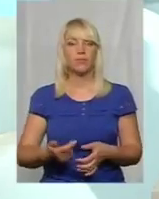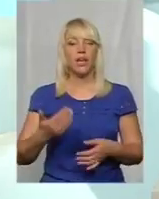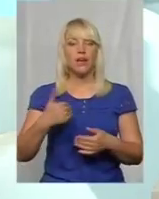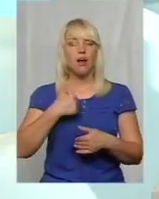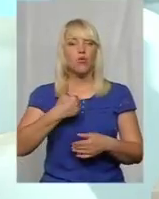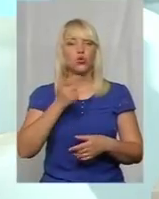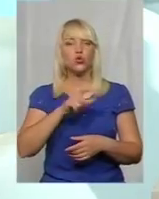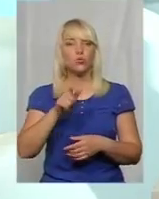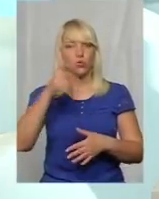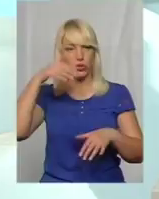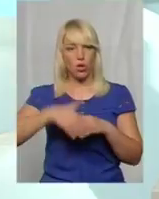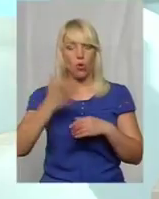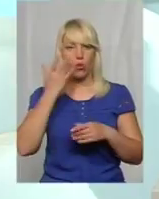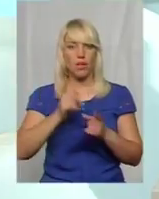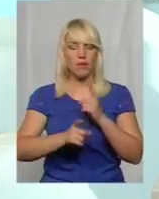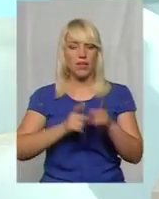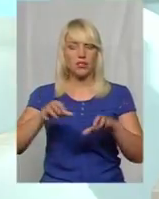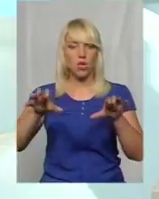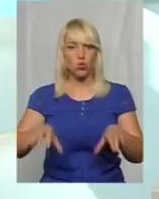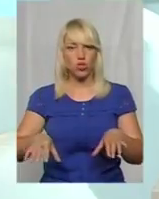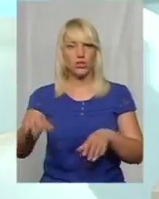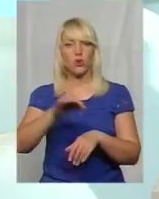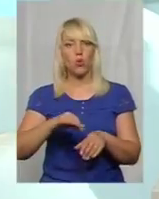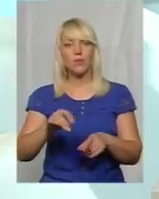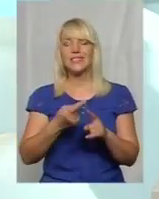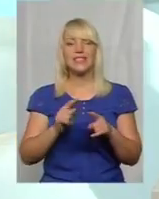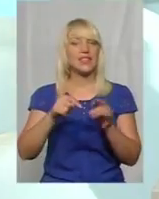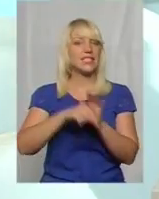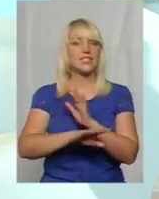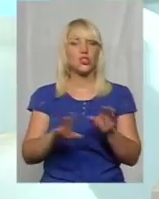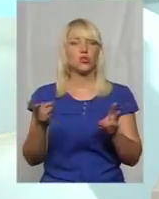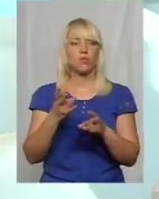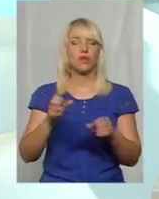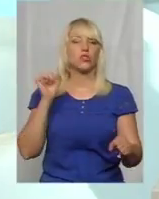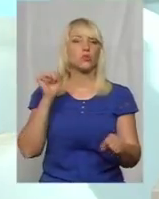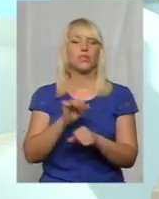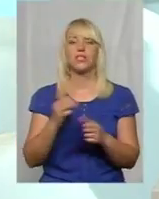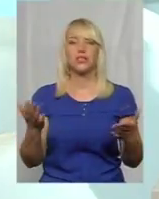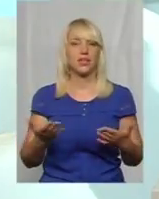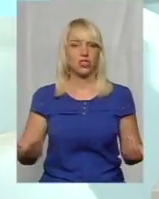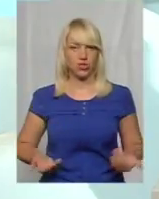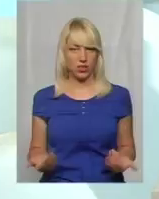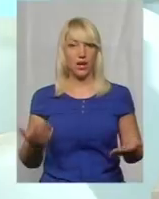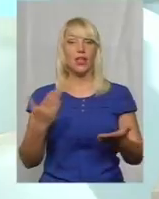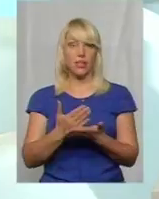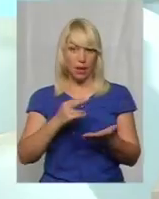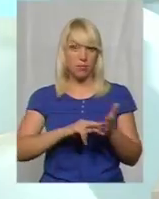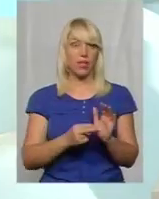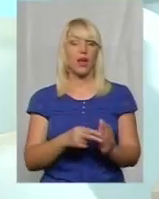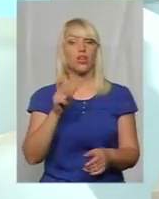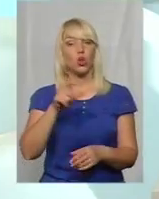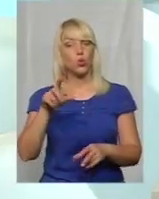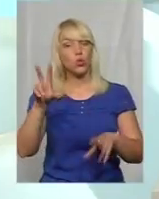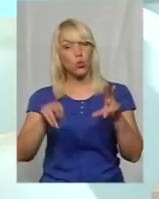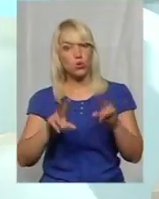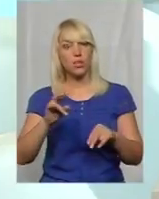Розумієте, коли міняється очільник області, це не означає, що має зупинитись якесь життя. Тобто є плани. Люди розраховували